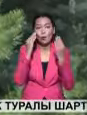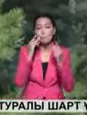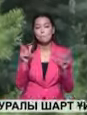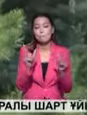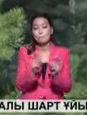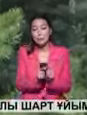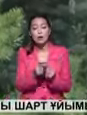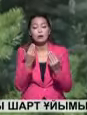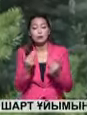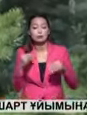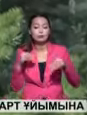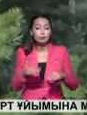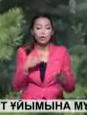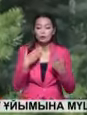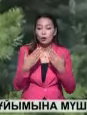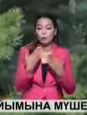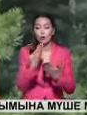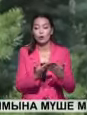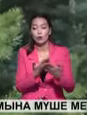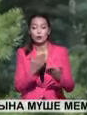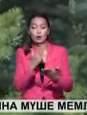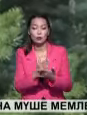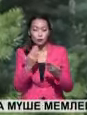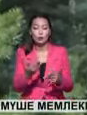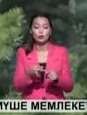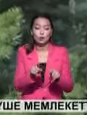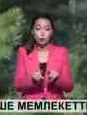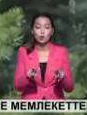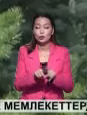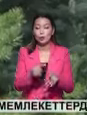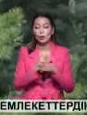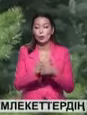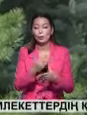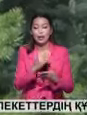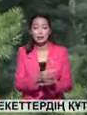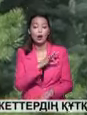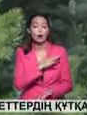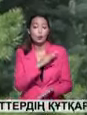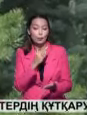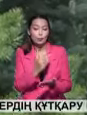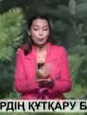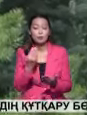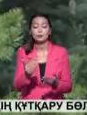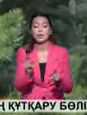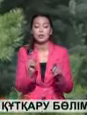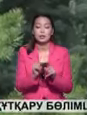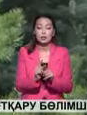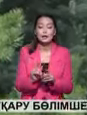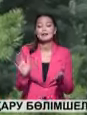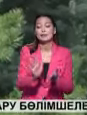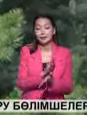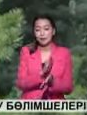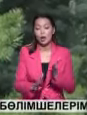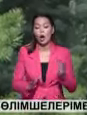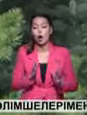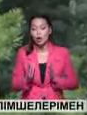отырып шешімін қабылдағысы келсе, онда сондай да көмек бар. Сонымен қатар заңгеріміз бар. Заңгердің де тегін